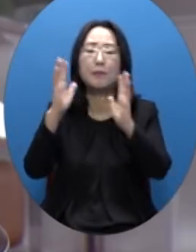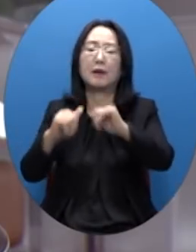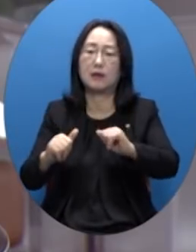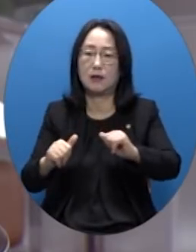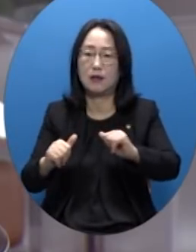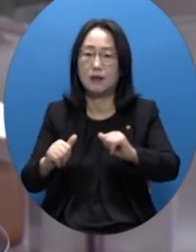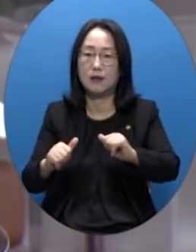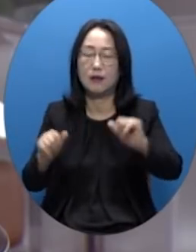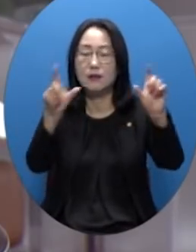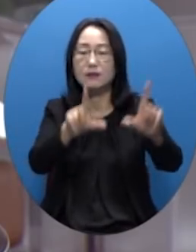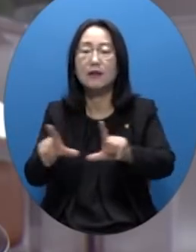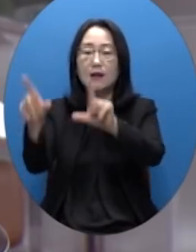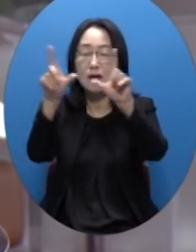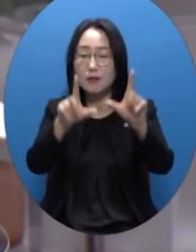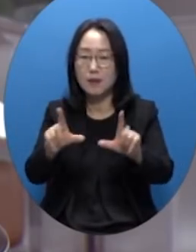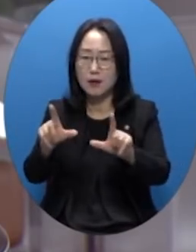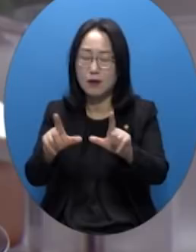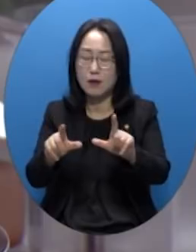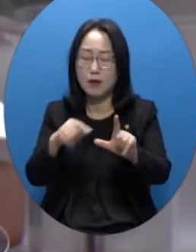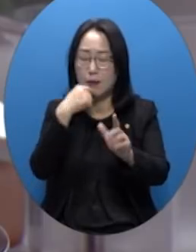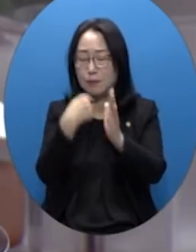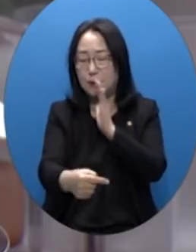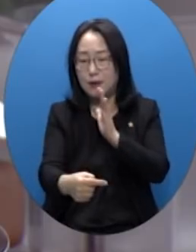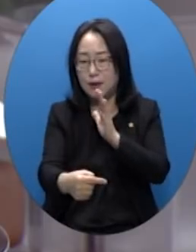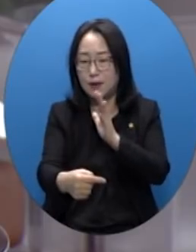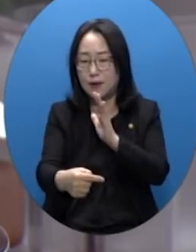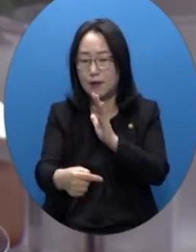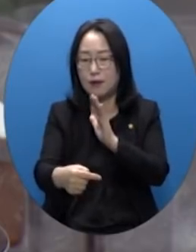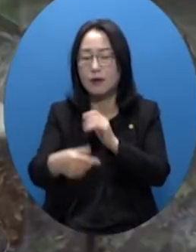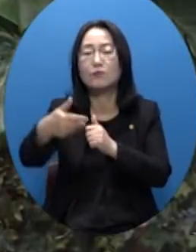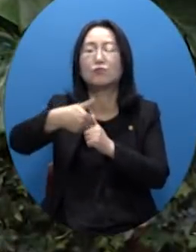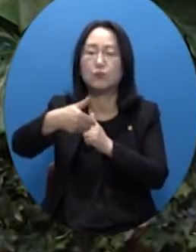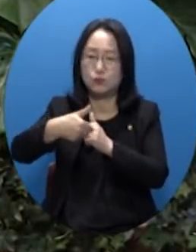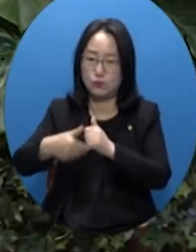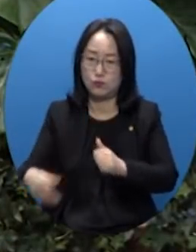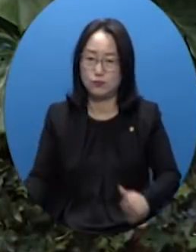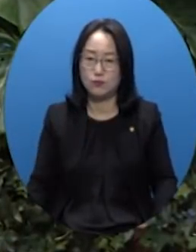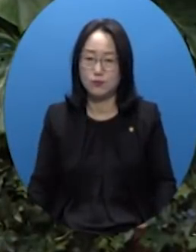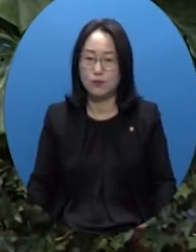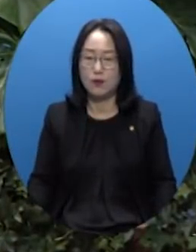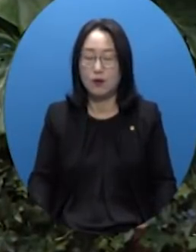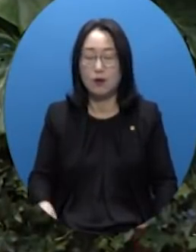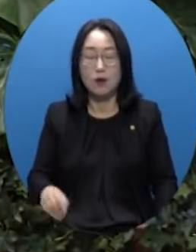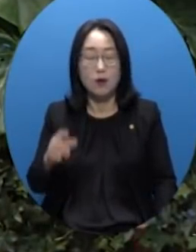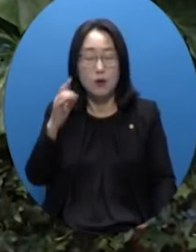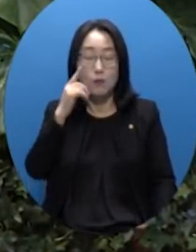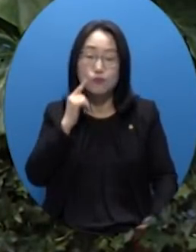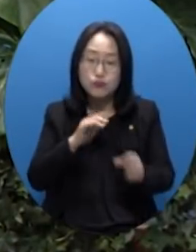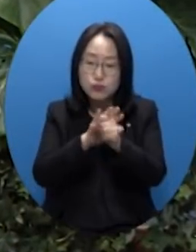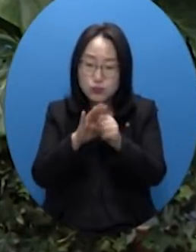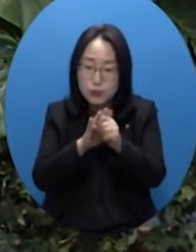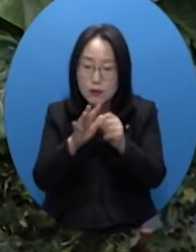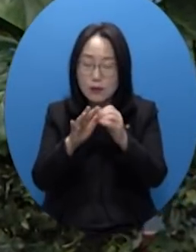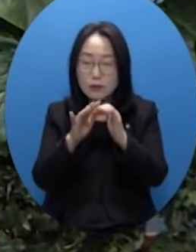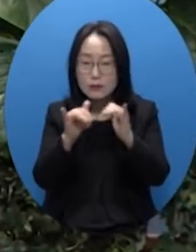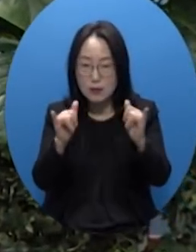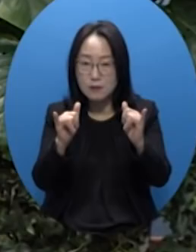우리 삶의 빠는 헬 가다 주는 것입니다 불안 가 3에서 살아난 사람들이